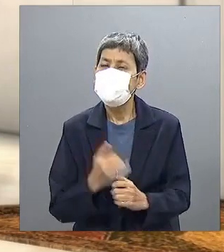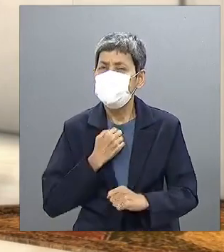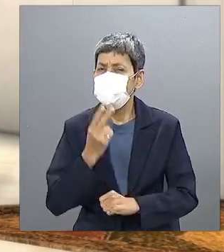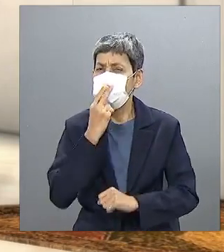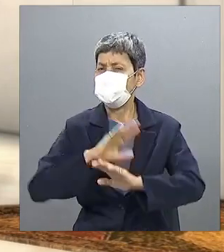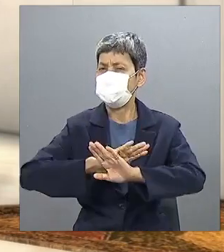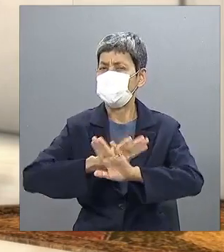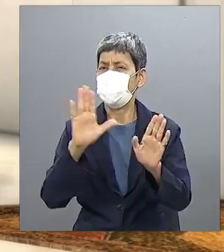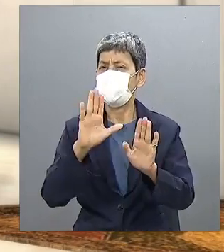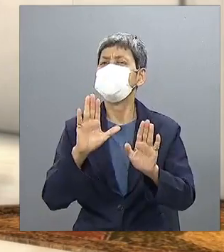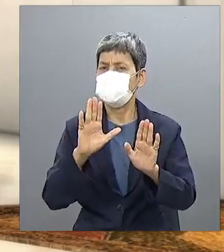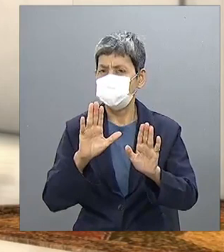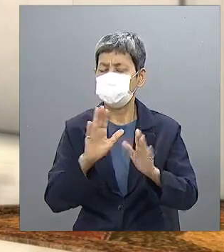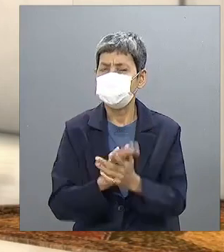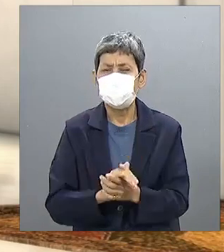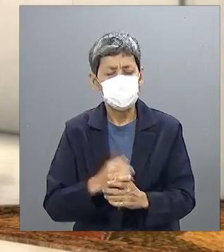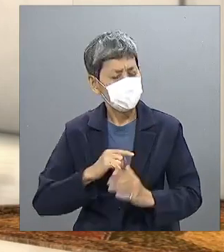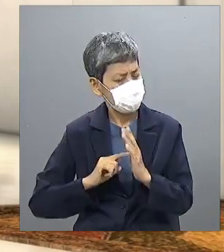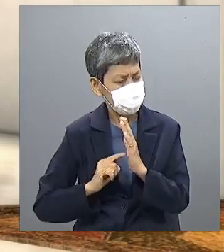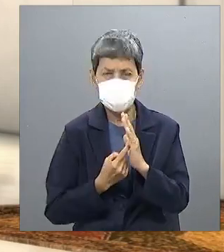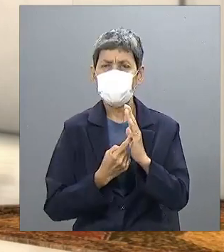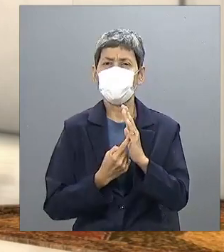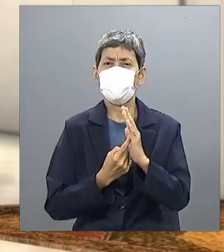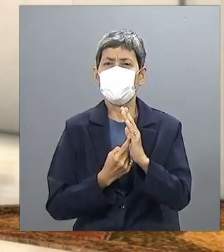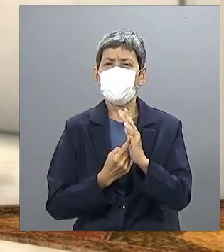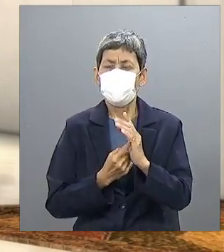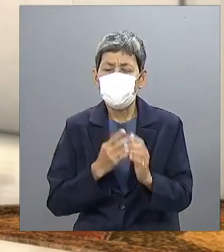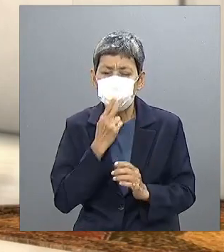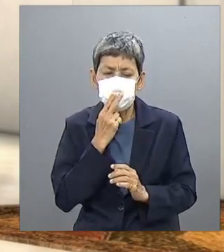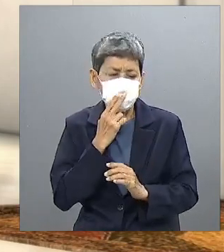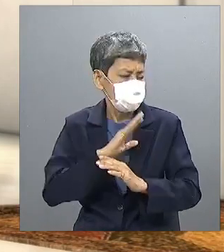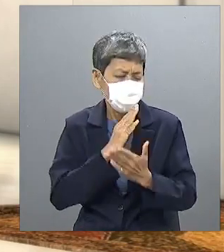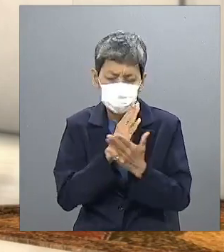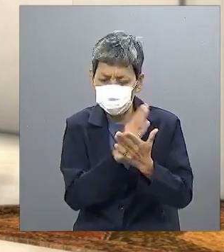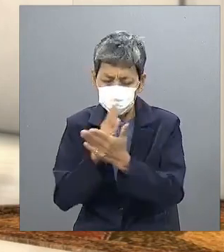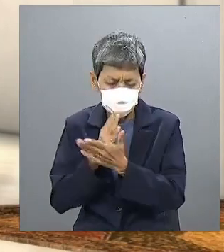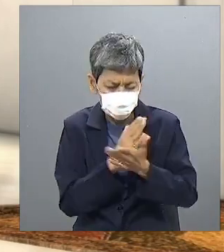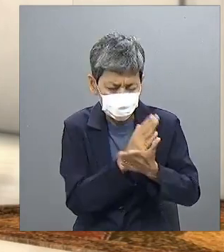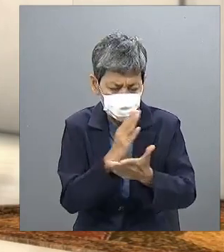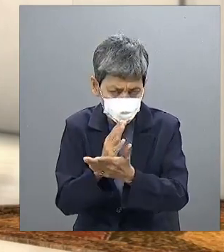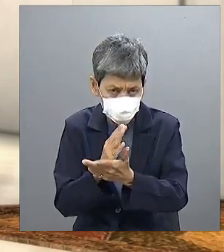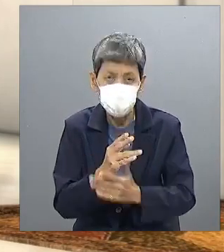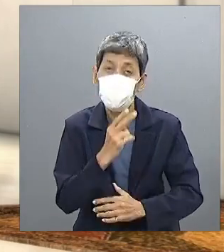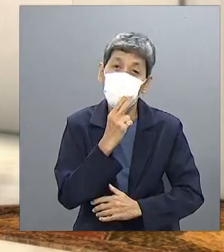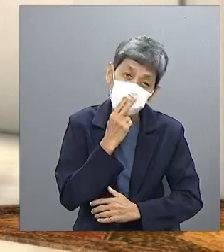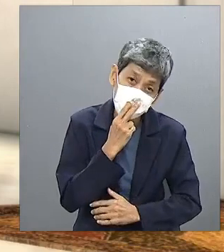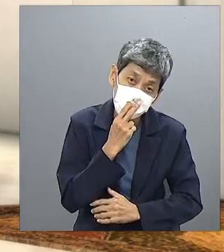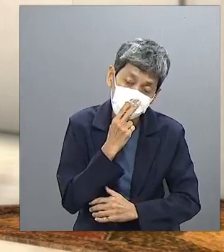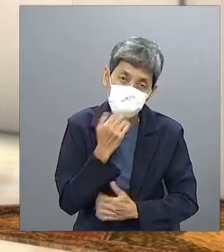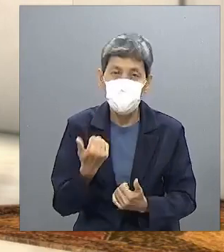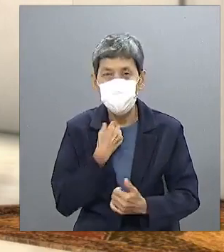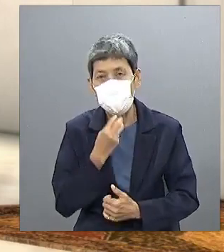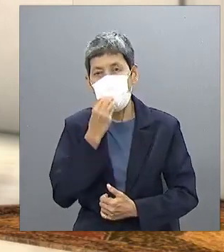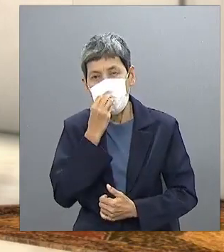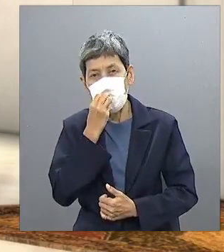หรือว่าฤกษ์การสูบยาสูบนะคะทุกประเภทเลยไม่ว่าจะเป็นบุหรี่ธรรมดาหรือว่าบุหรี่ไฟ